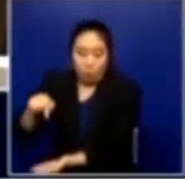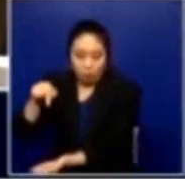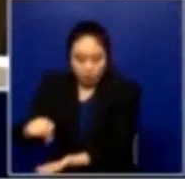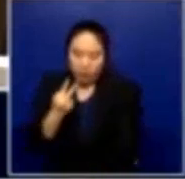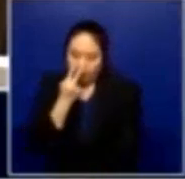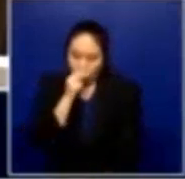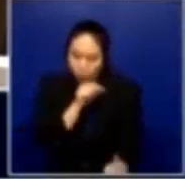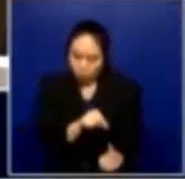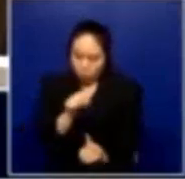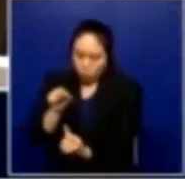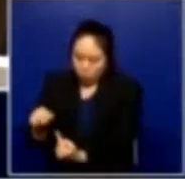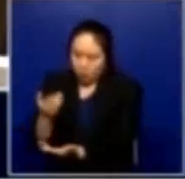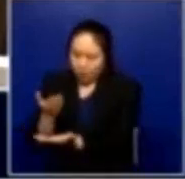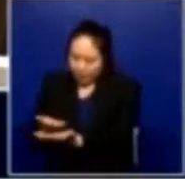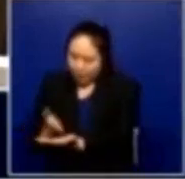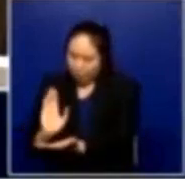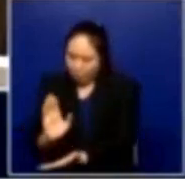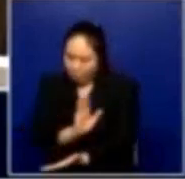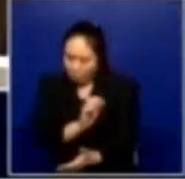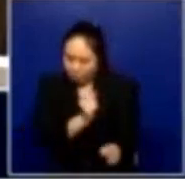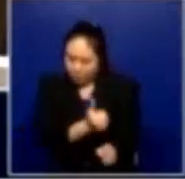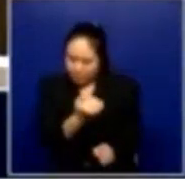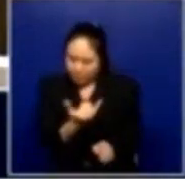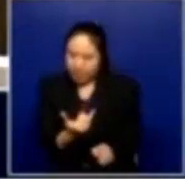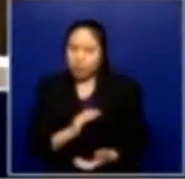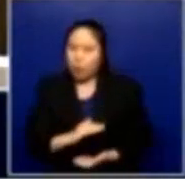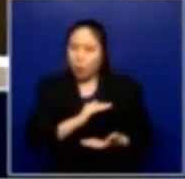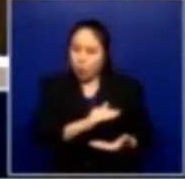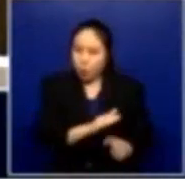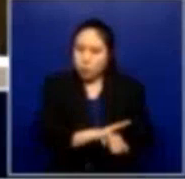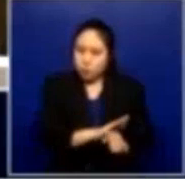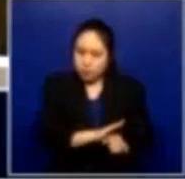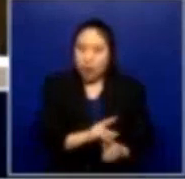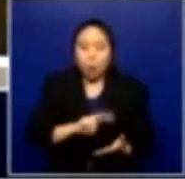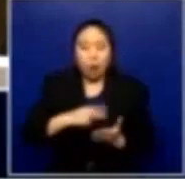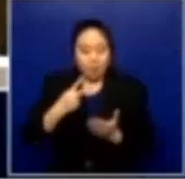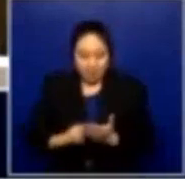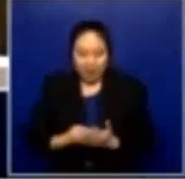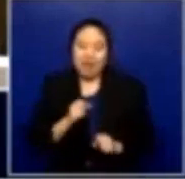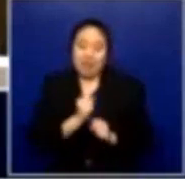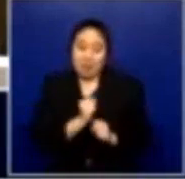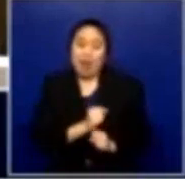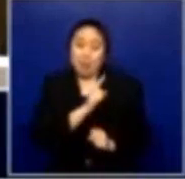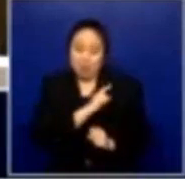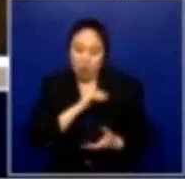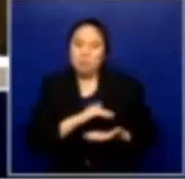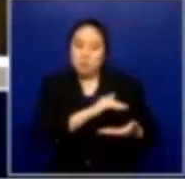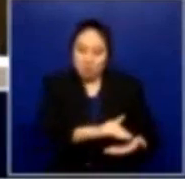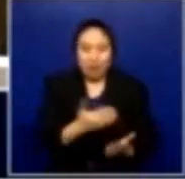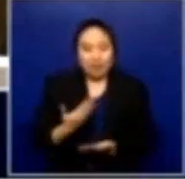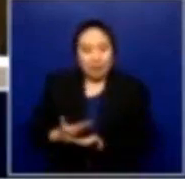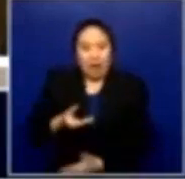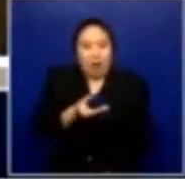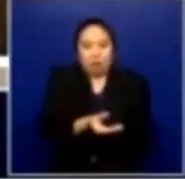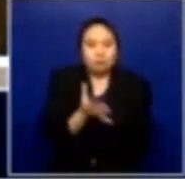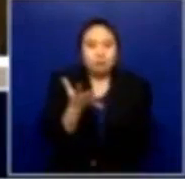านะทางการคลังของท้องถิ่นก็คือการโอนภารกิจแต่ไม่โอนงบประมาณอันนี้ผมกำลังจะพูดถึงเรื่องของ